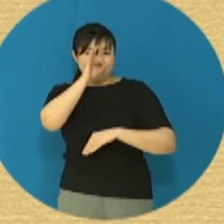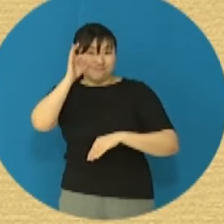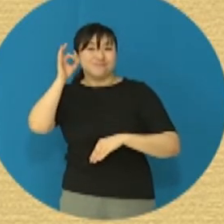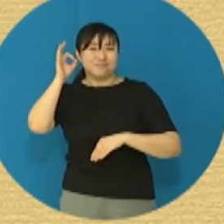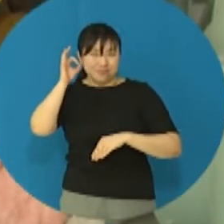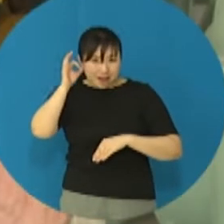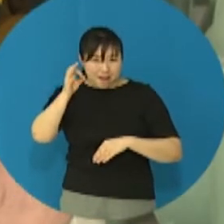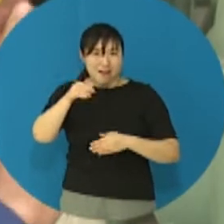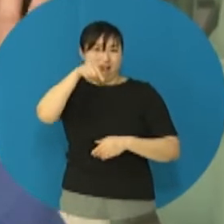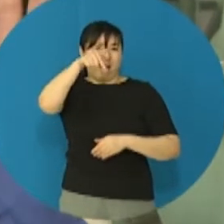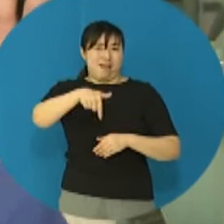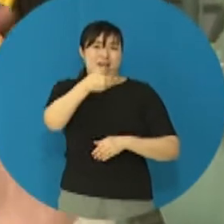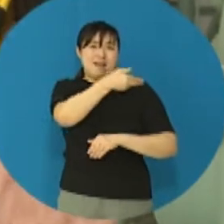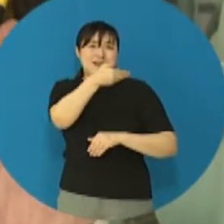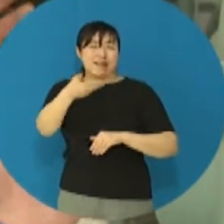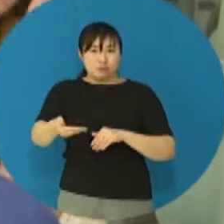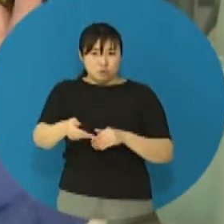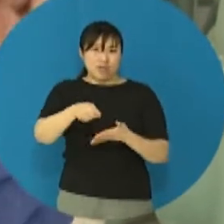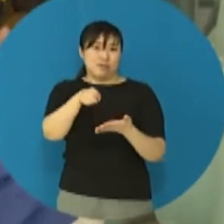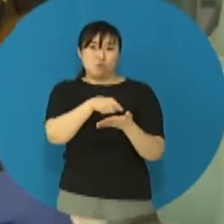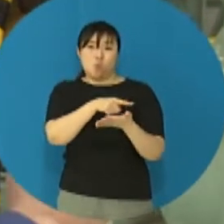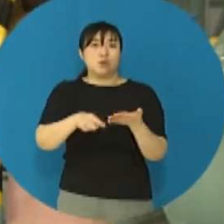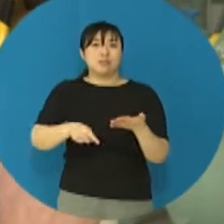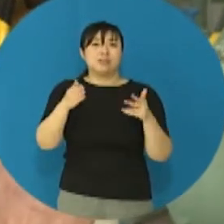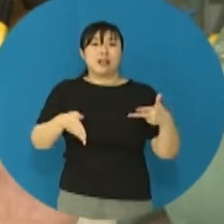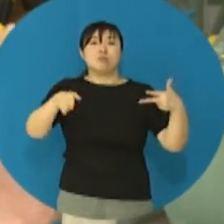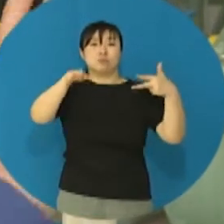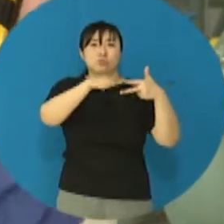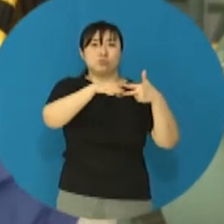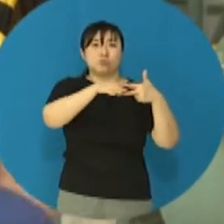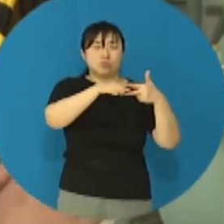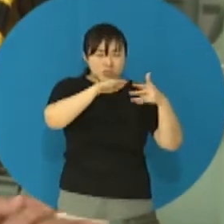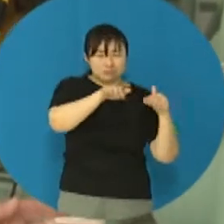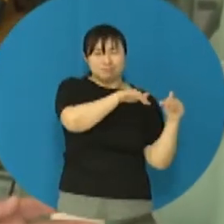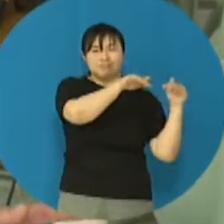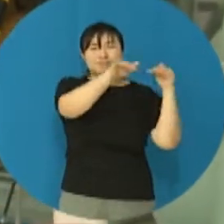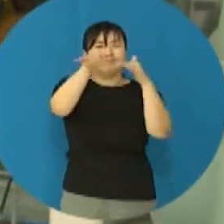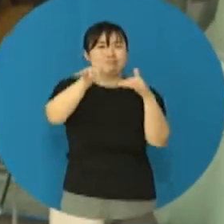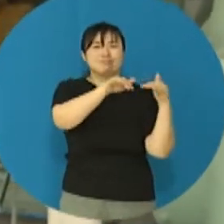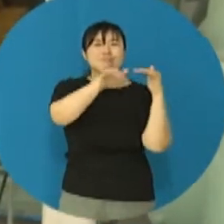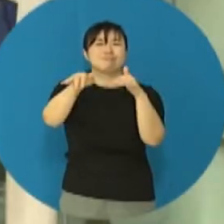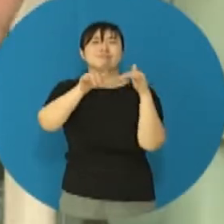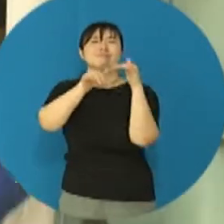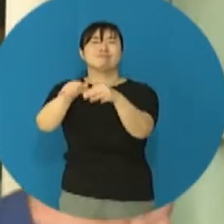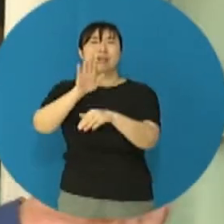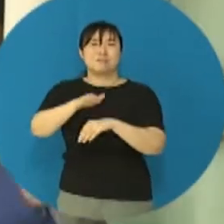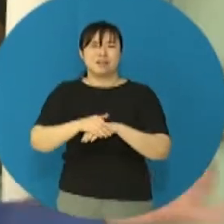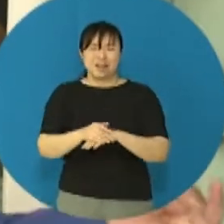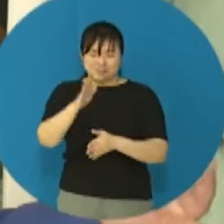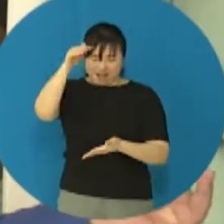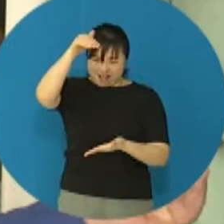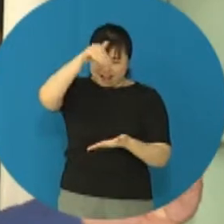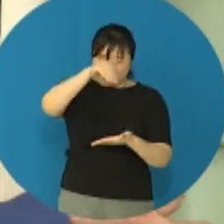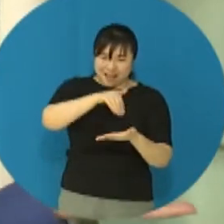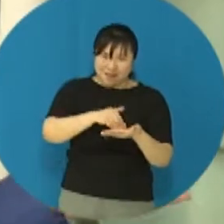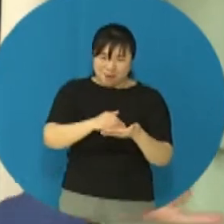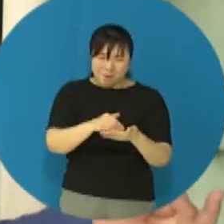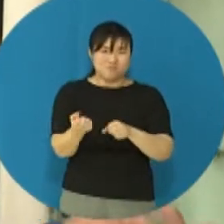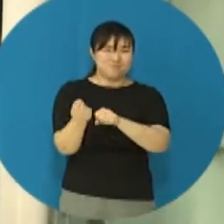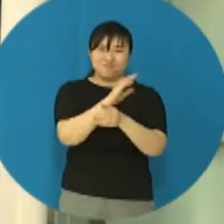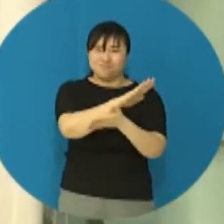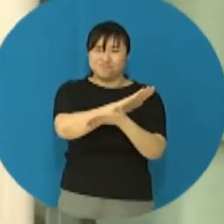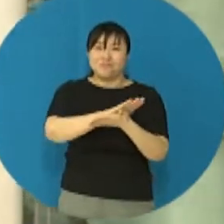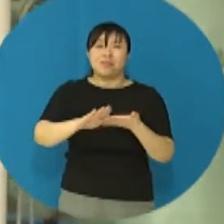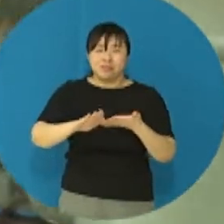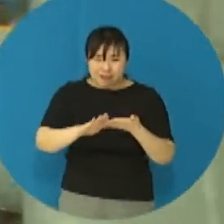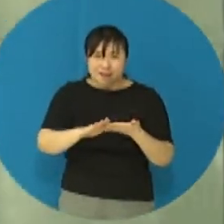ていただいた下水の処理施設の方に送られるんですね、はい、最後は隅田川へ放流